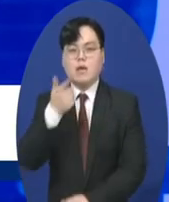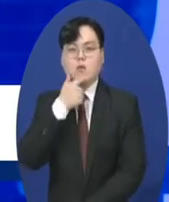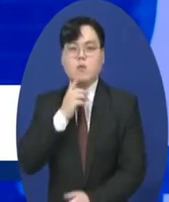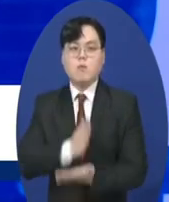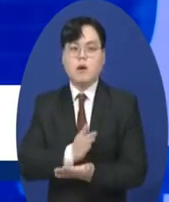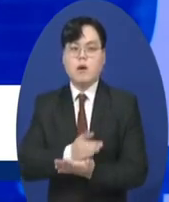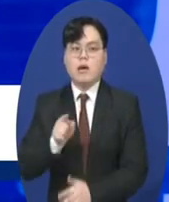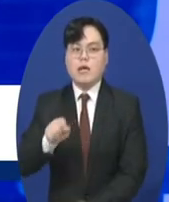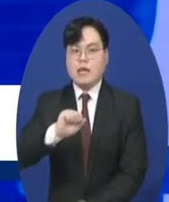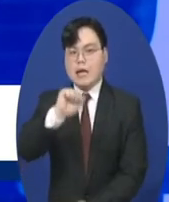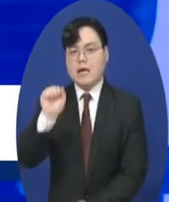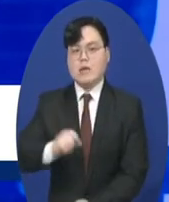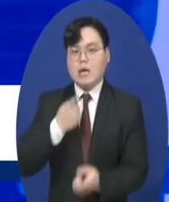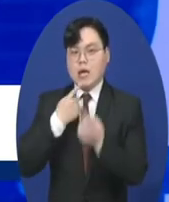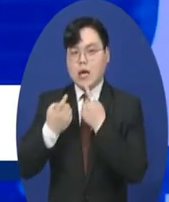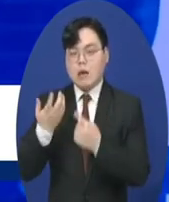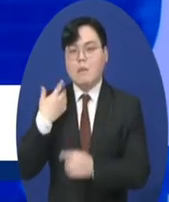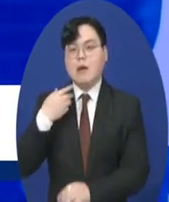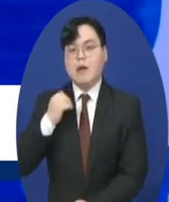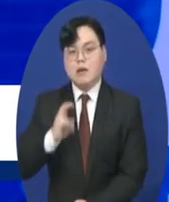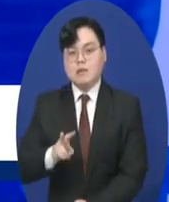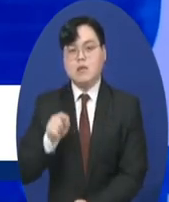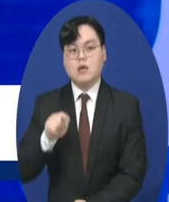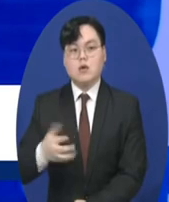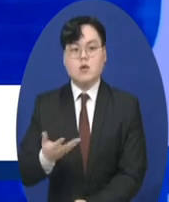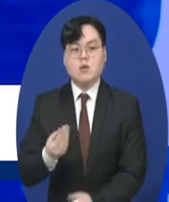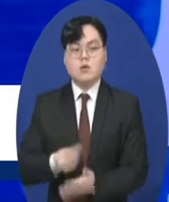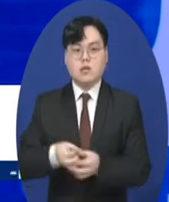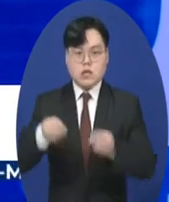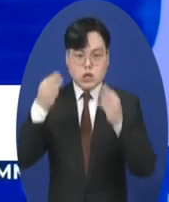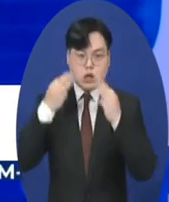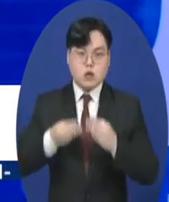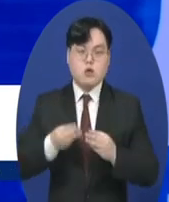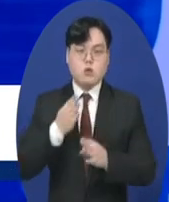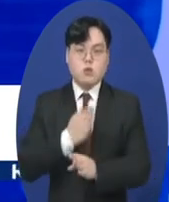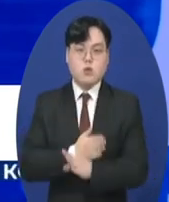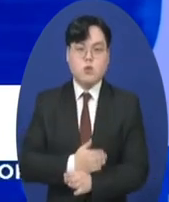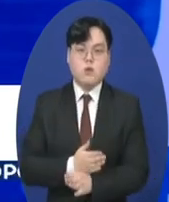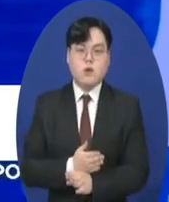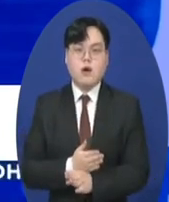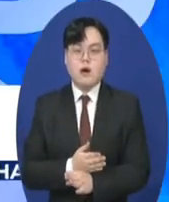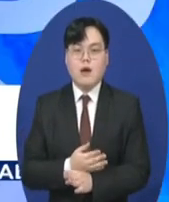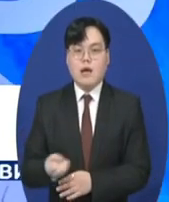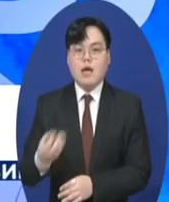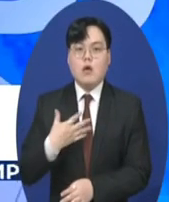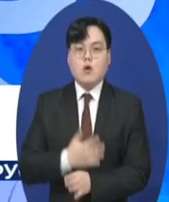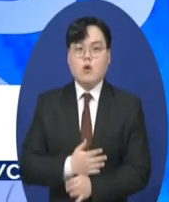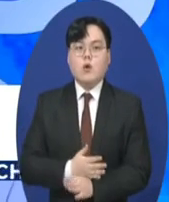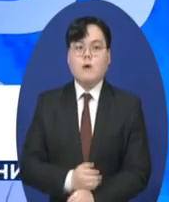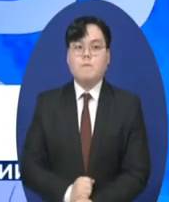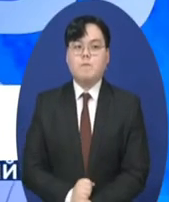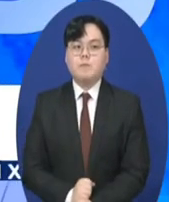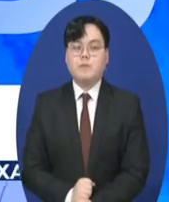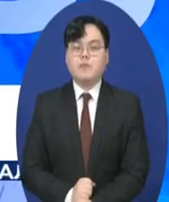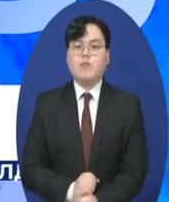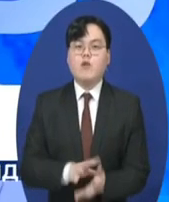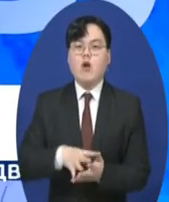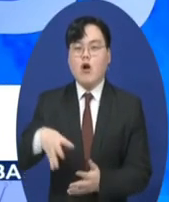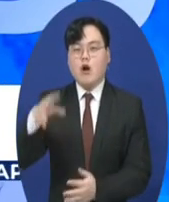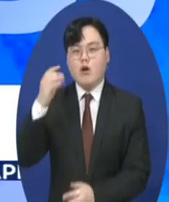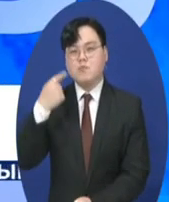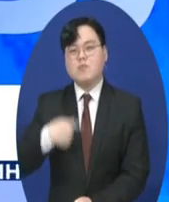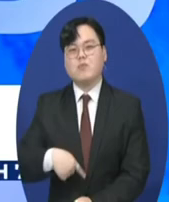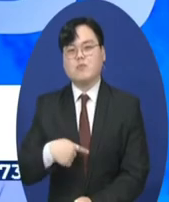гэдэг ийм асуудлуудыг ярьжсэн. За одоо өмнөнийг бол шийдвэрлсэн гэж сайтай байвал хэлжээ. Ойтон байхдаа хийдэг цагийн